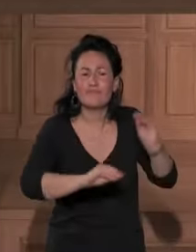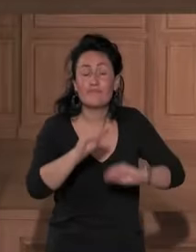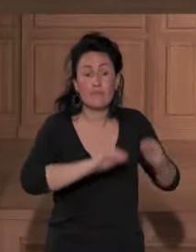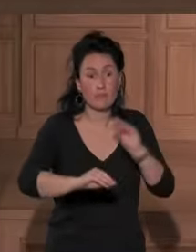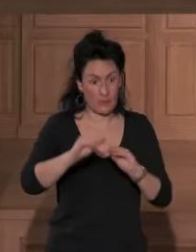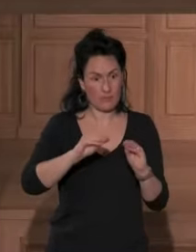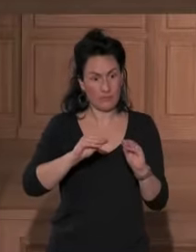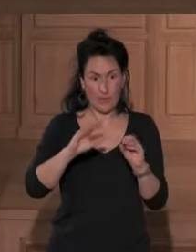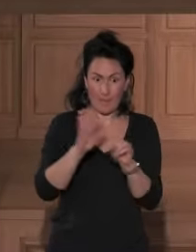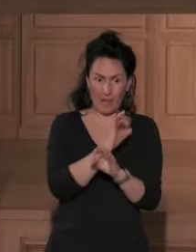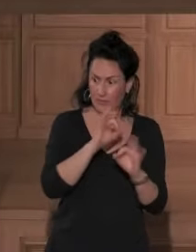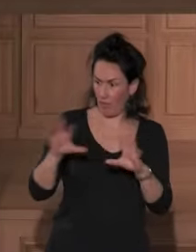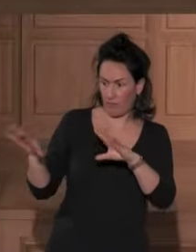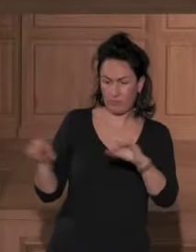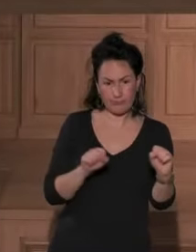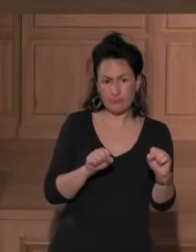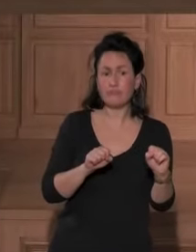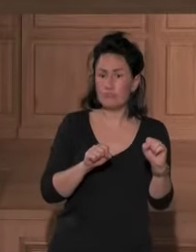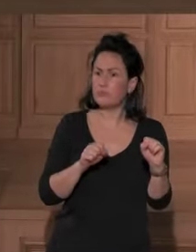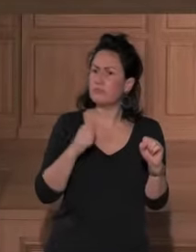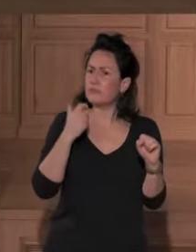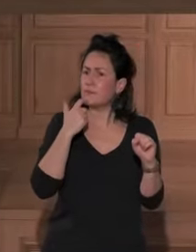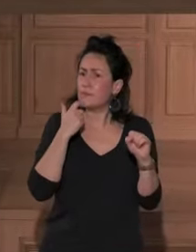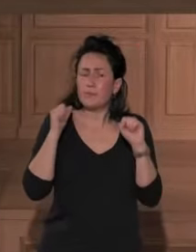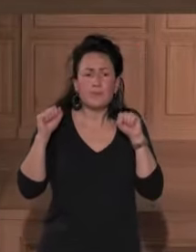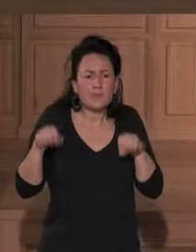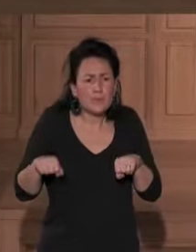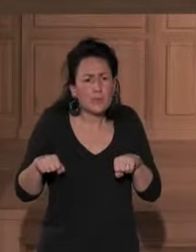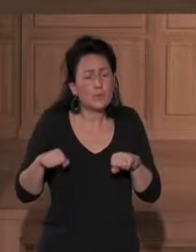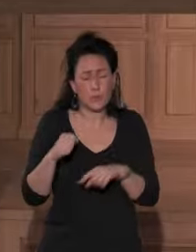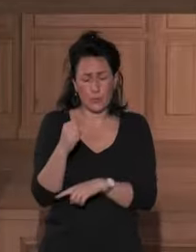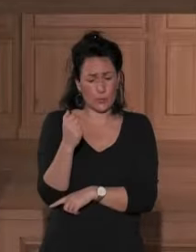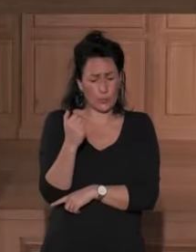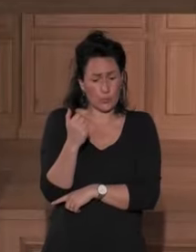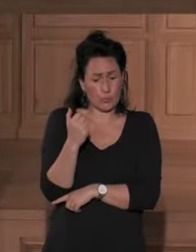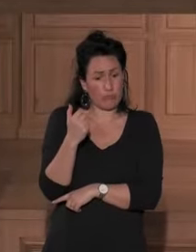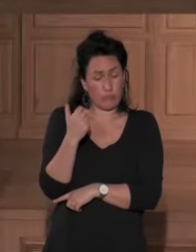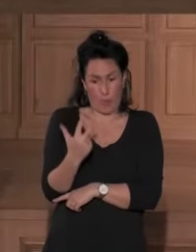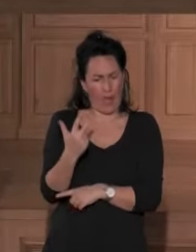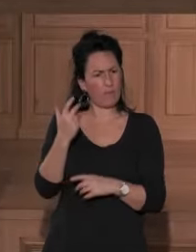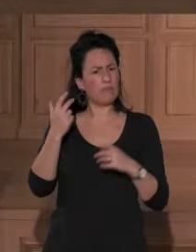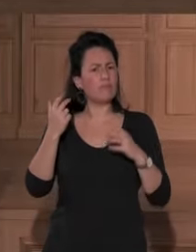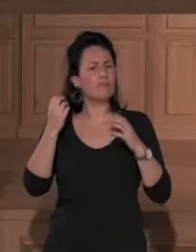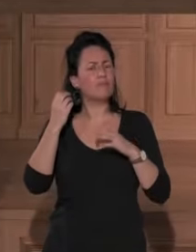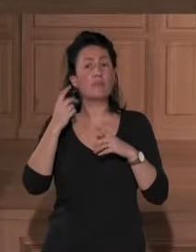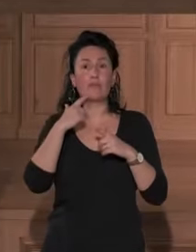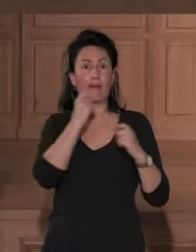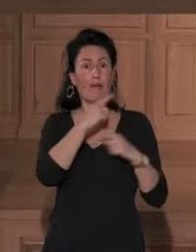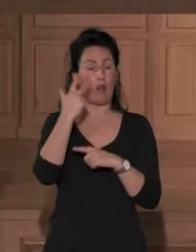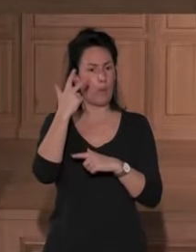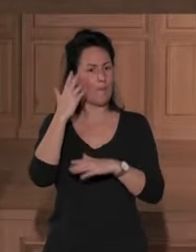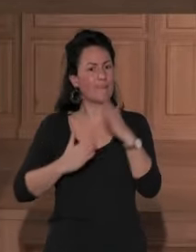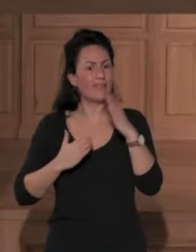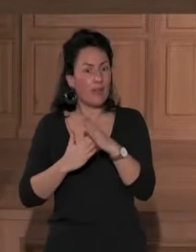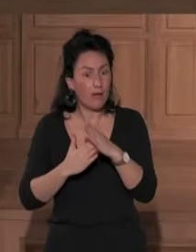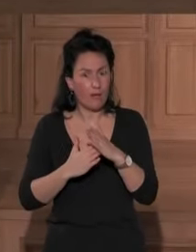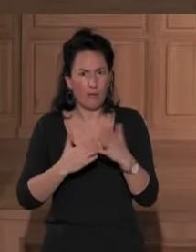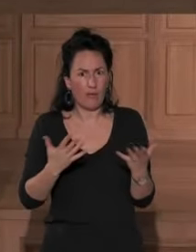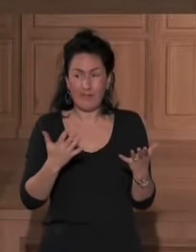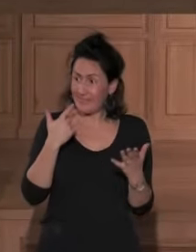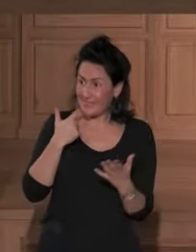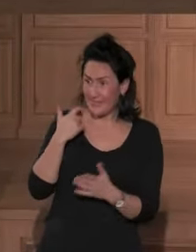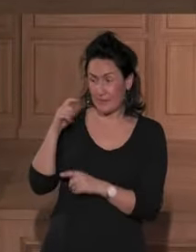vous voulez, un temps plein, c'est déjà 3 temps partiels. Ils peuvent faire un temps partiel avec à côté les soins. Mais c'est le bonheur, vous vous rendez compte, les familles qui ont ces